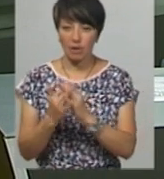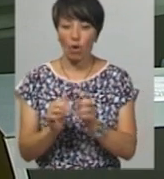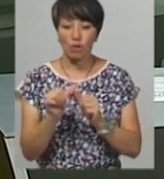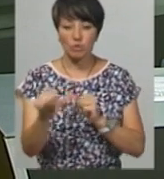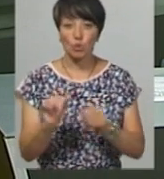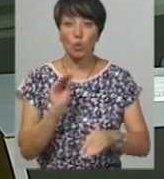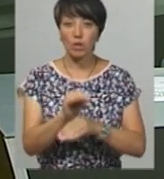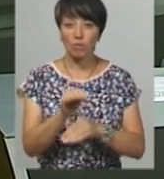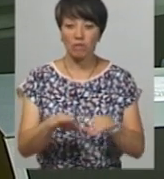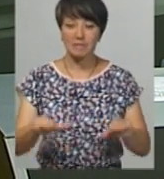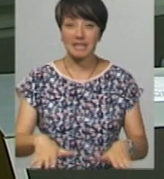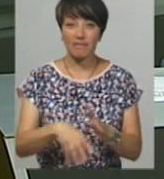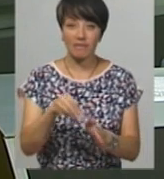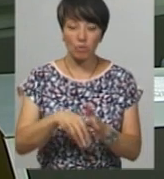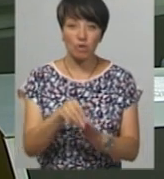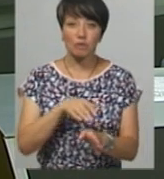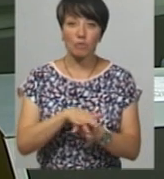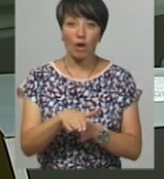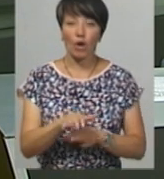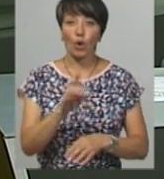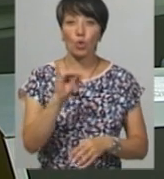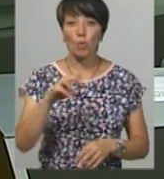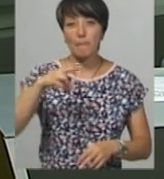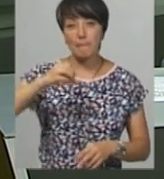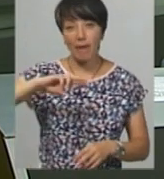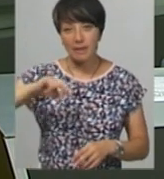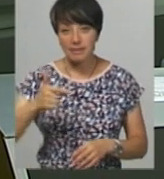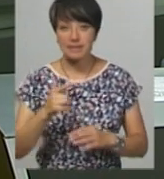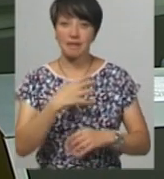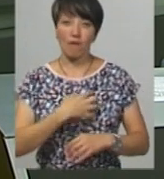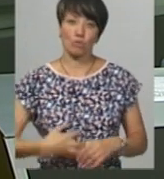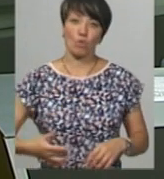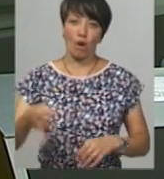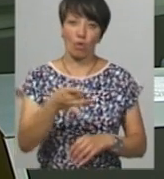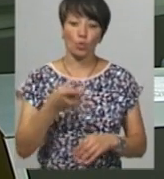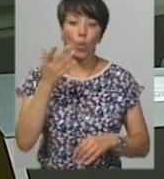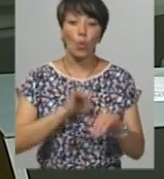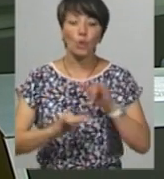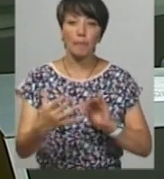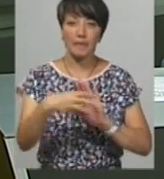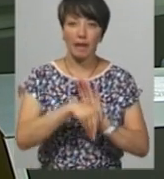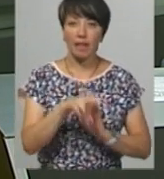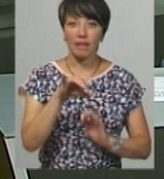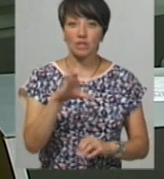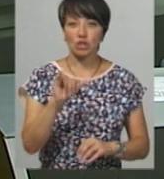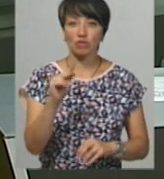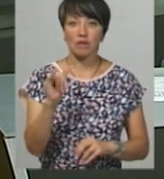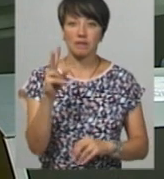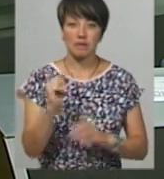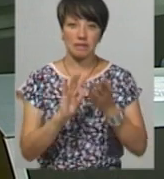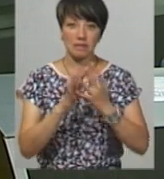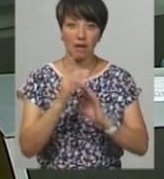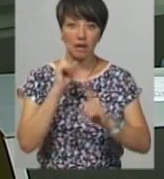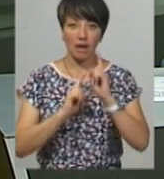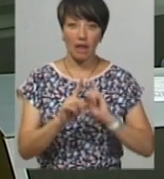цього, додаткові місцеві вибори відбувалися у Крупецькій сільській раді Славутського району, куди приєдналася Лисиченська сільська рада,